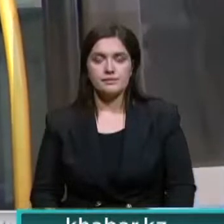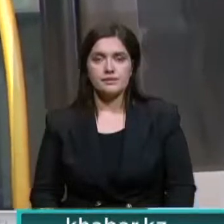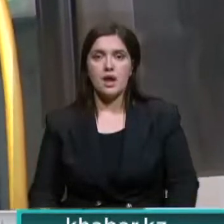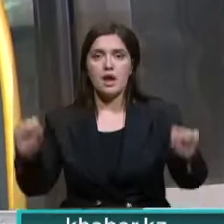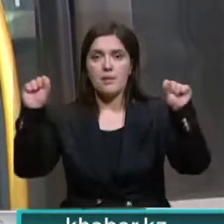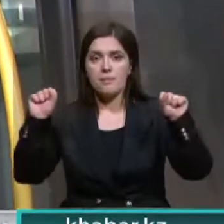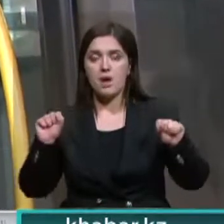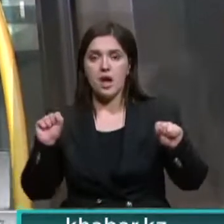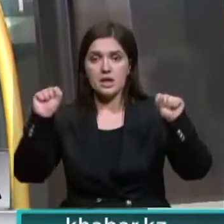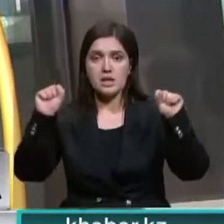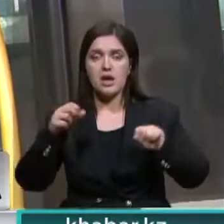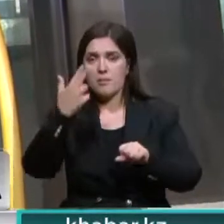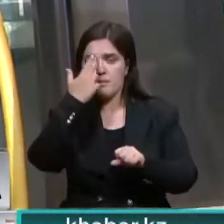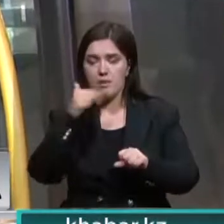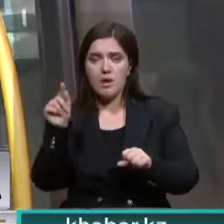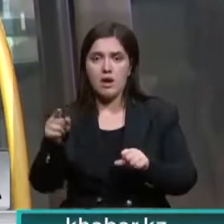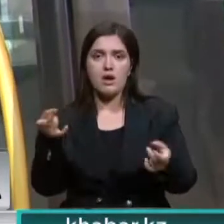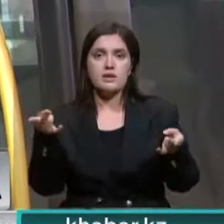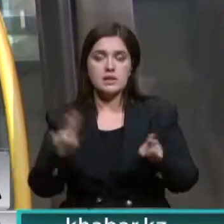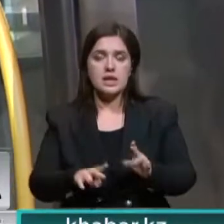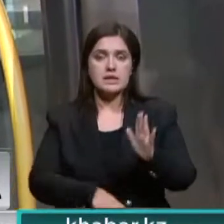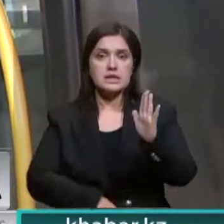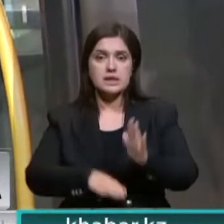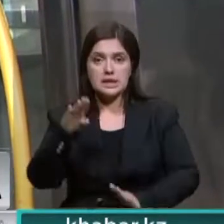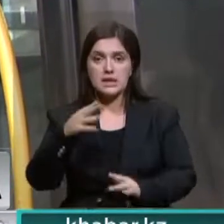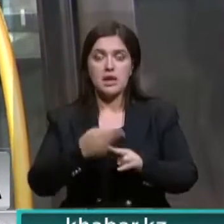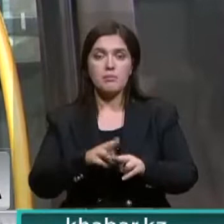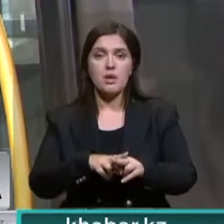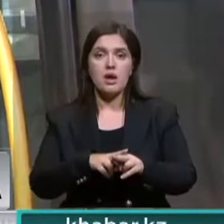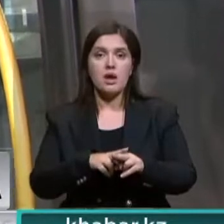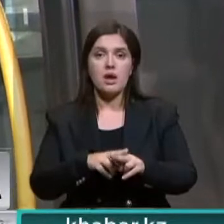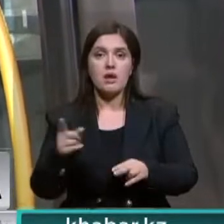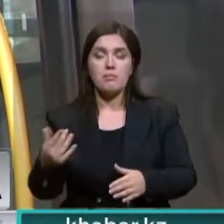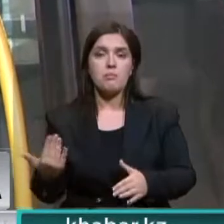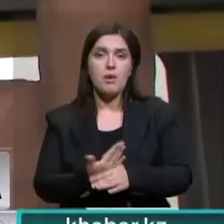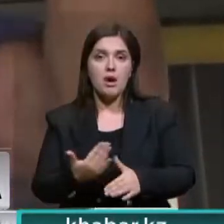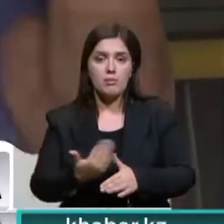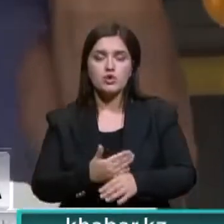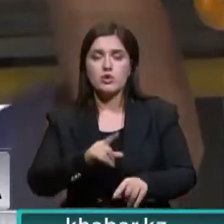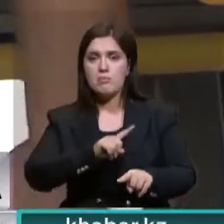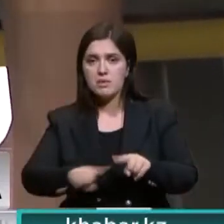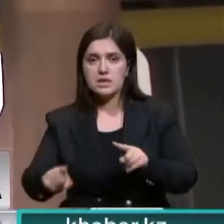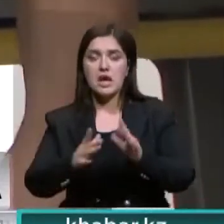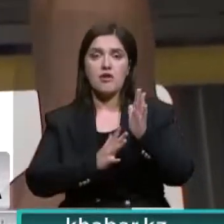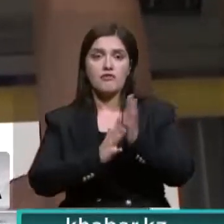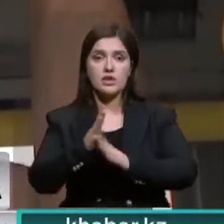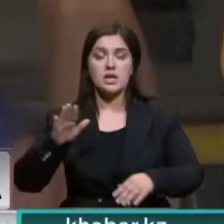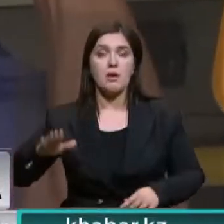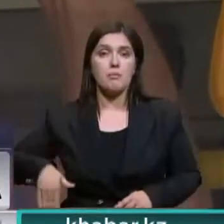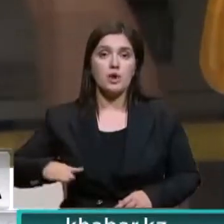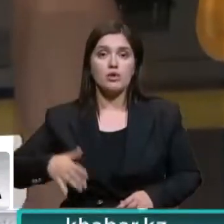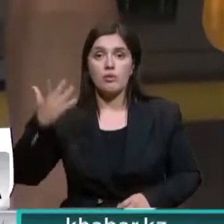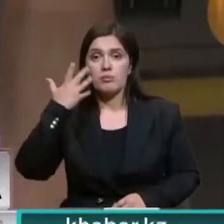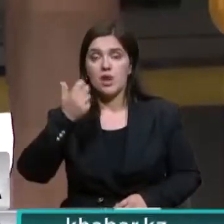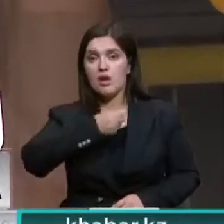Подтягиваться на турнике – это привычка у Асхата Ибраева с самого детства. Он считал, что это поможет ему быстрее вырасти. А потом, будучи уже